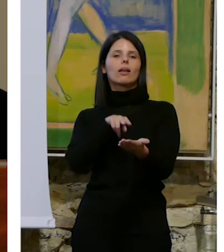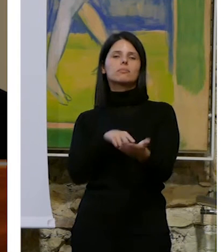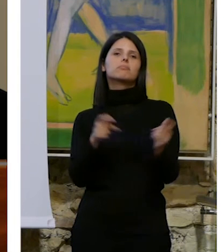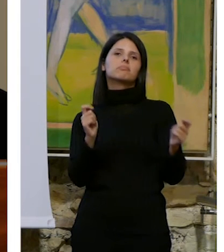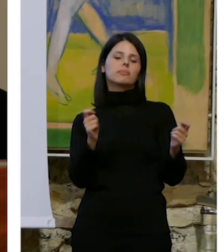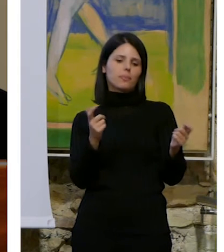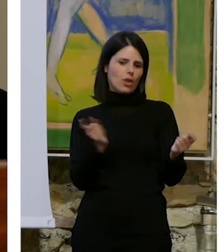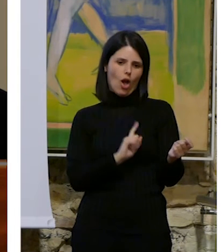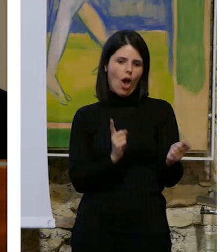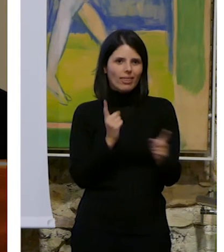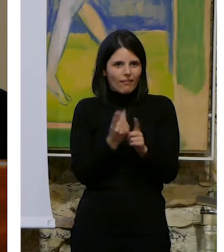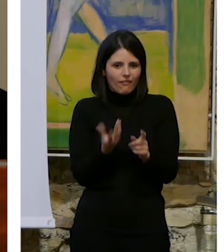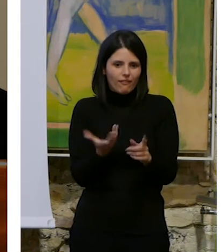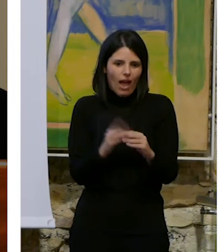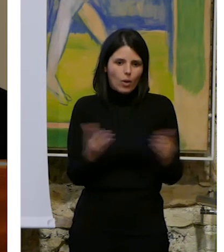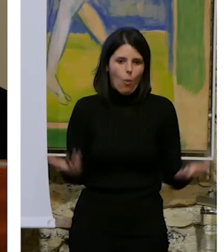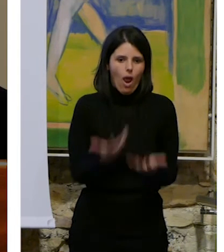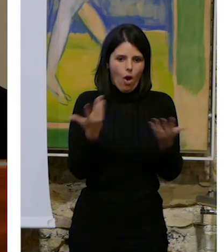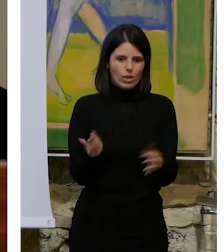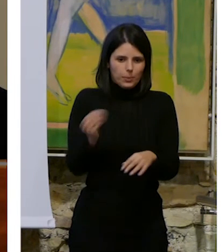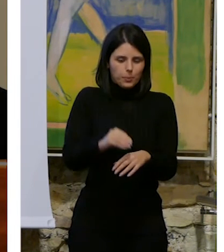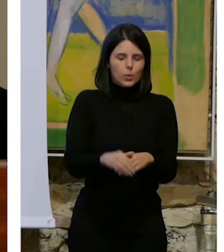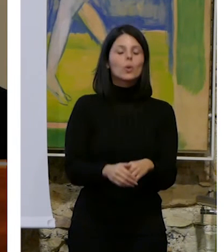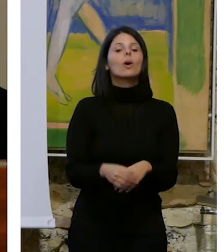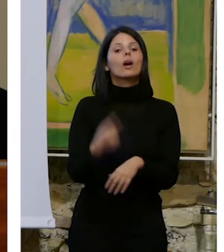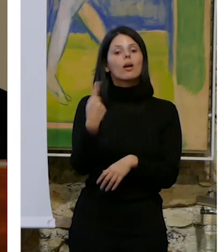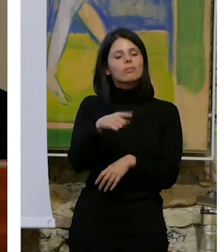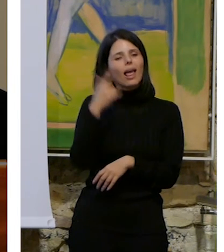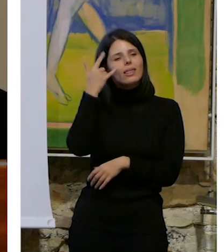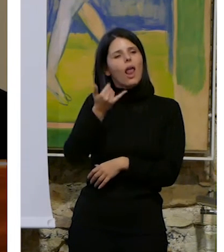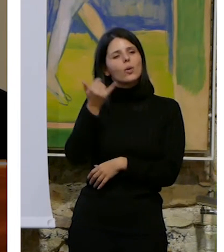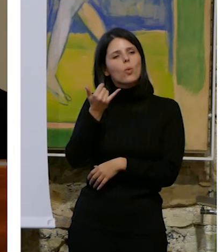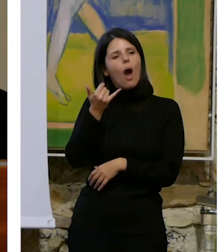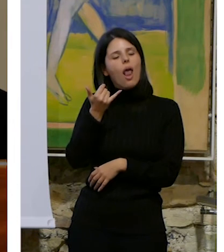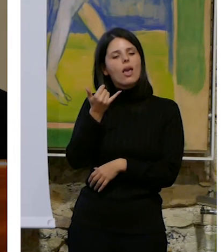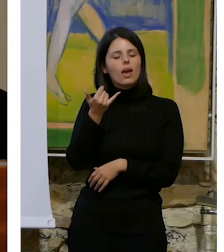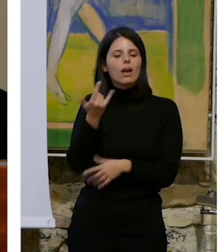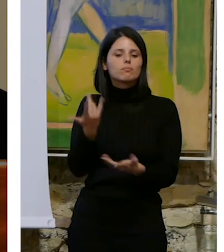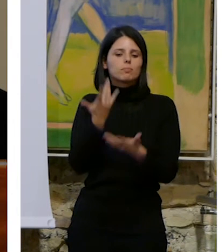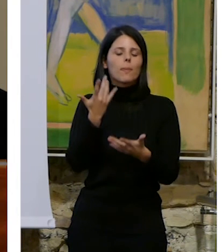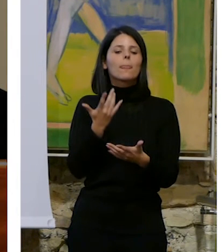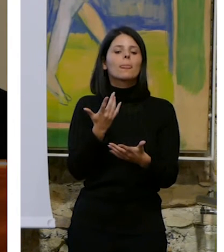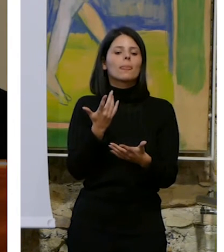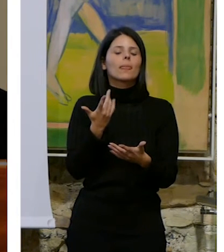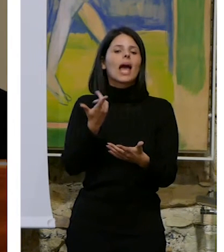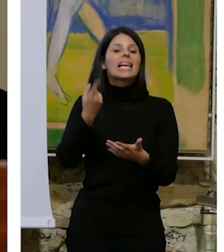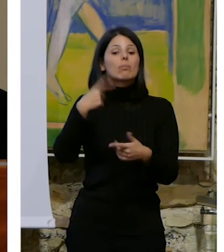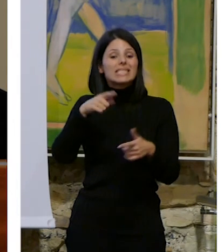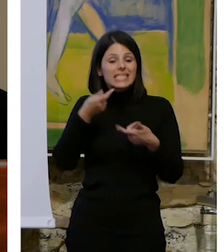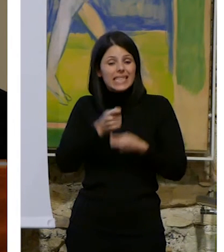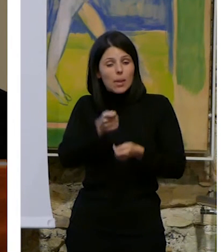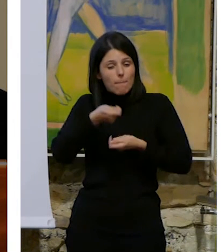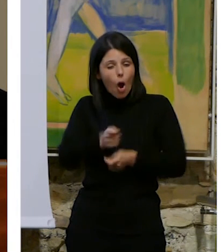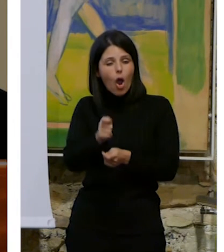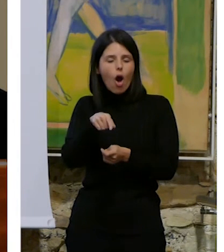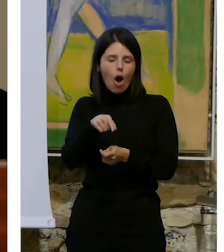cioè bisogna fare qualcosa in più. Questo qualcosa in più nel mondo intellettuale italiano sembra essere evaporato, quindi è lo stimolo